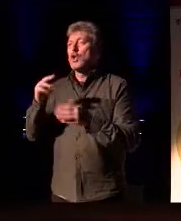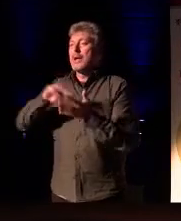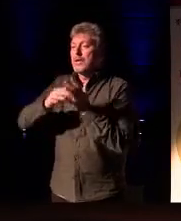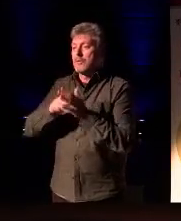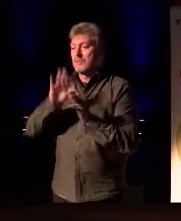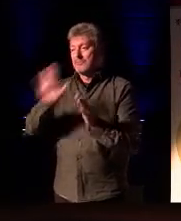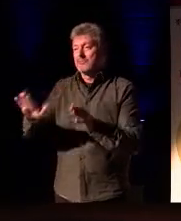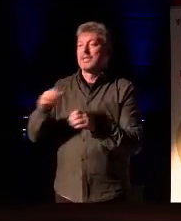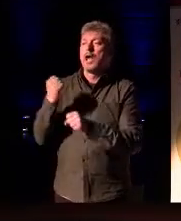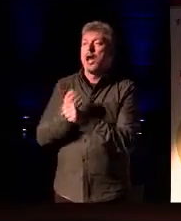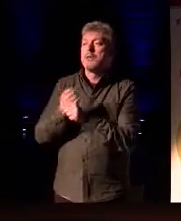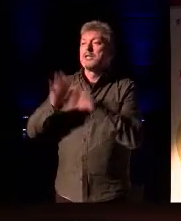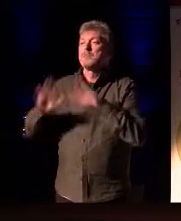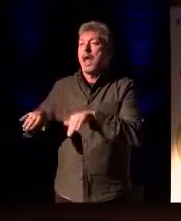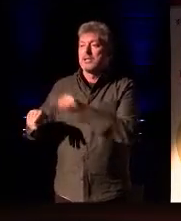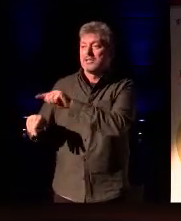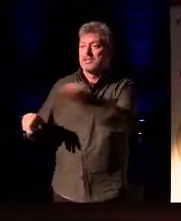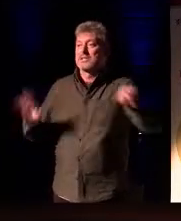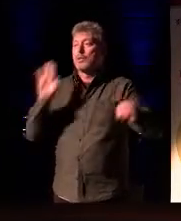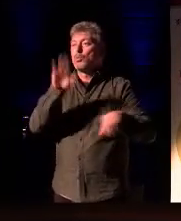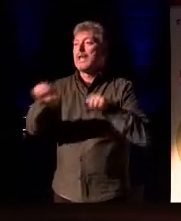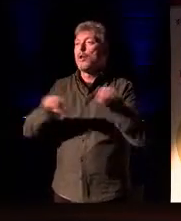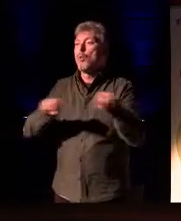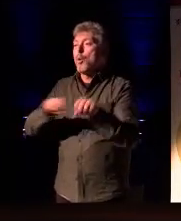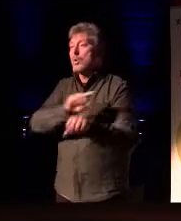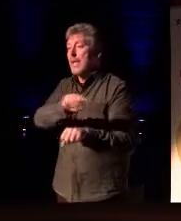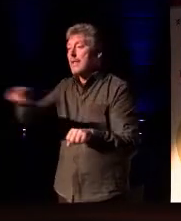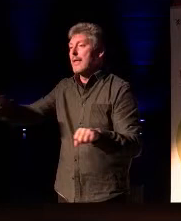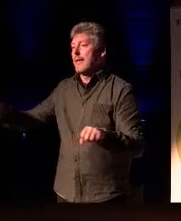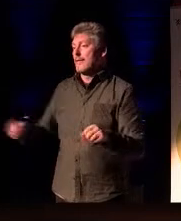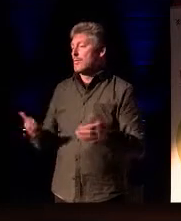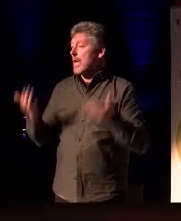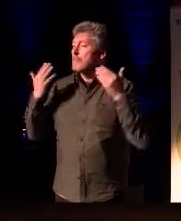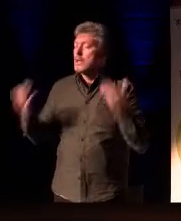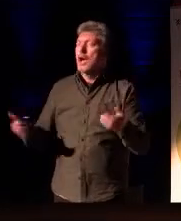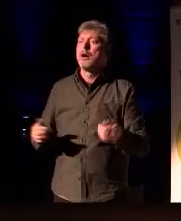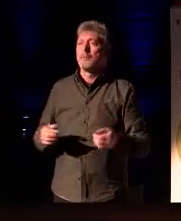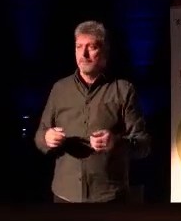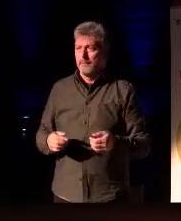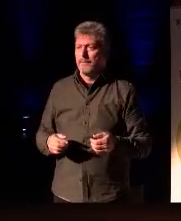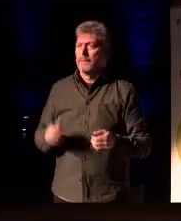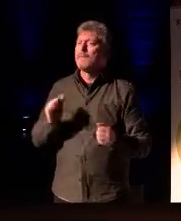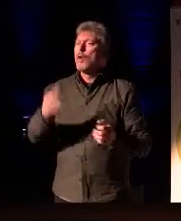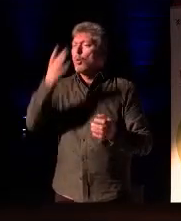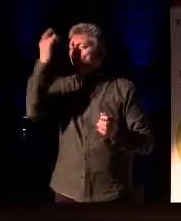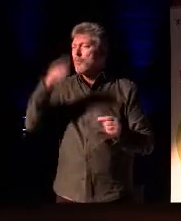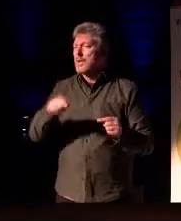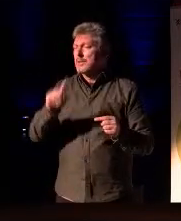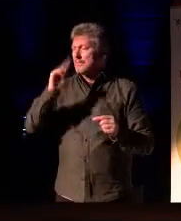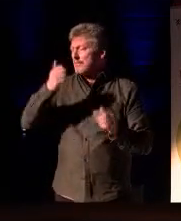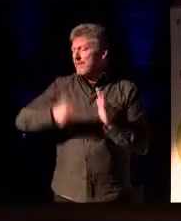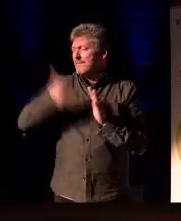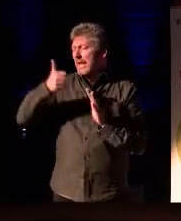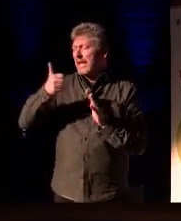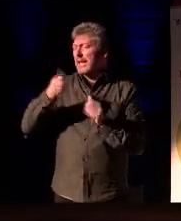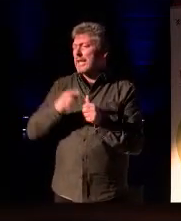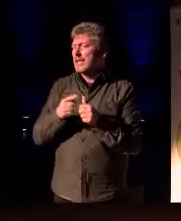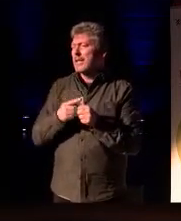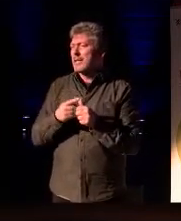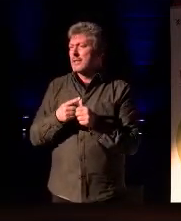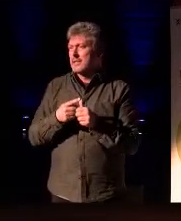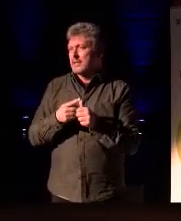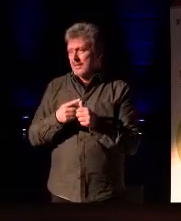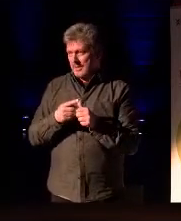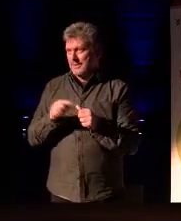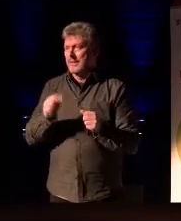sin ute I kommunene. Og det bra. For det at kompetanse en av de viktigste agentene for